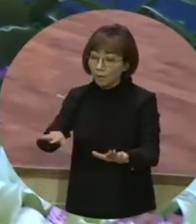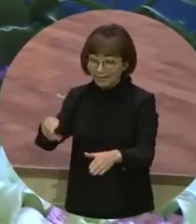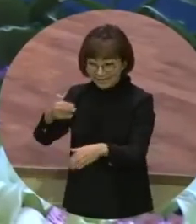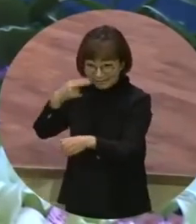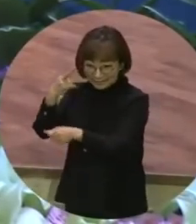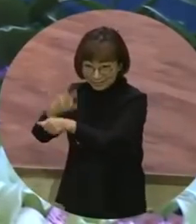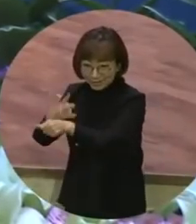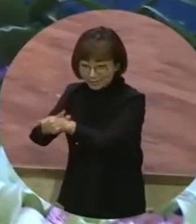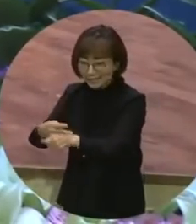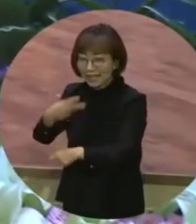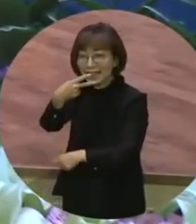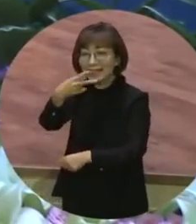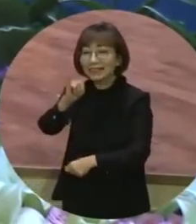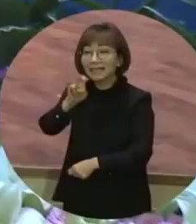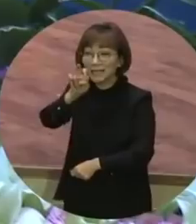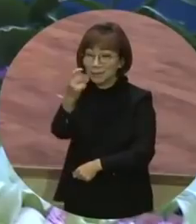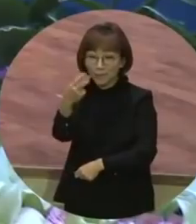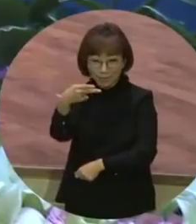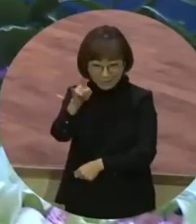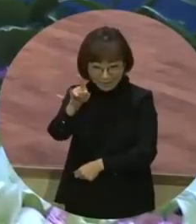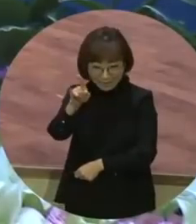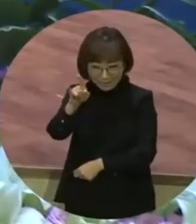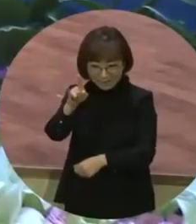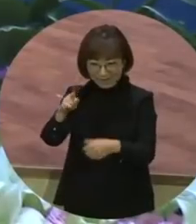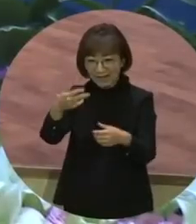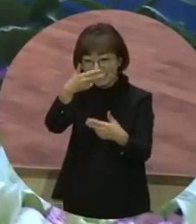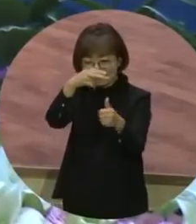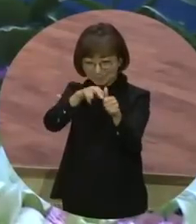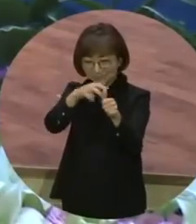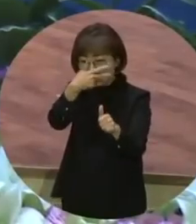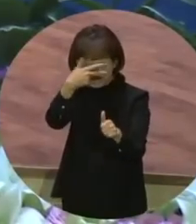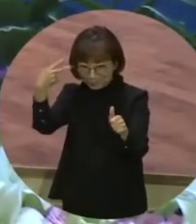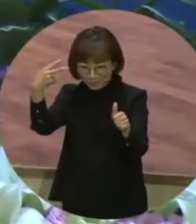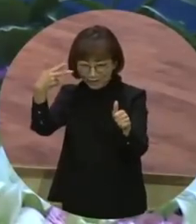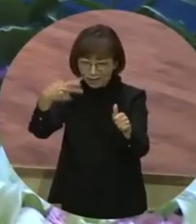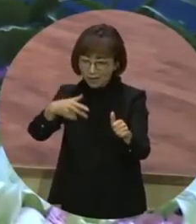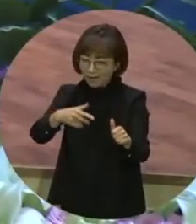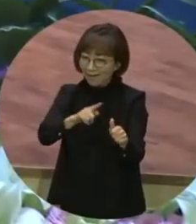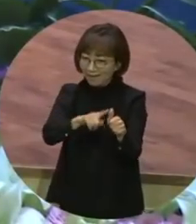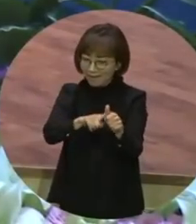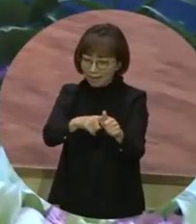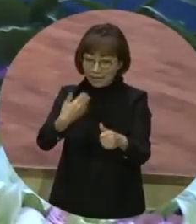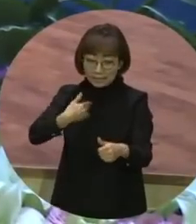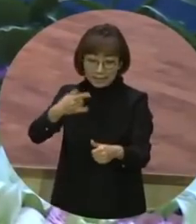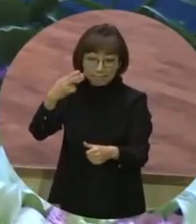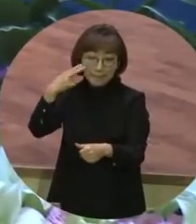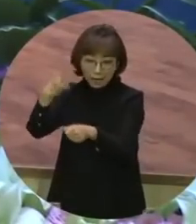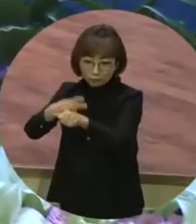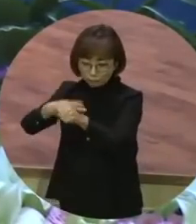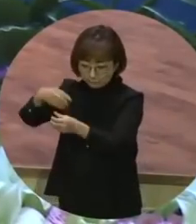디모데를 사역자로 세웠잖아요. 후계자로 세웠잖아요. 이 후계자로 이렇게 세웠는데